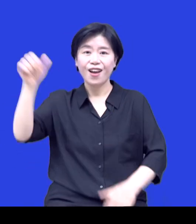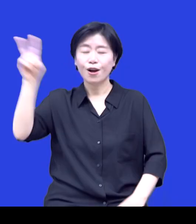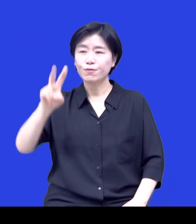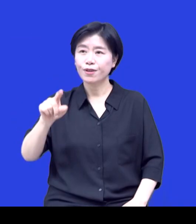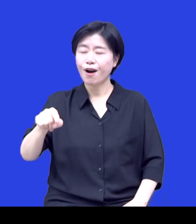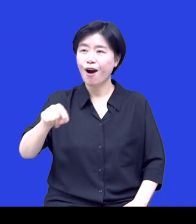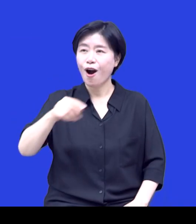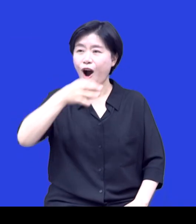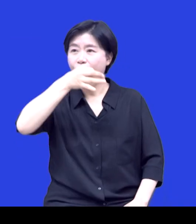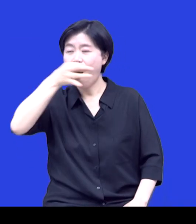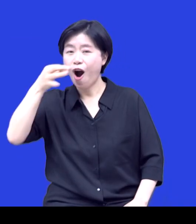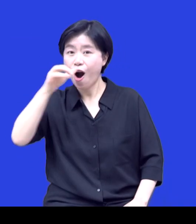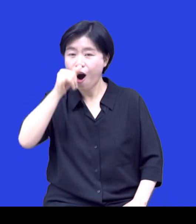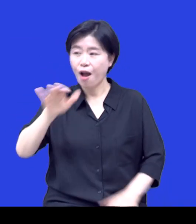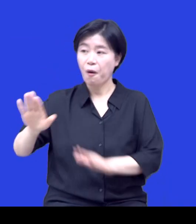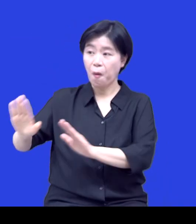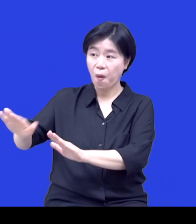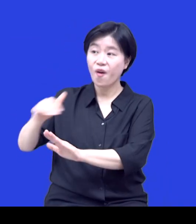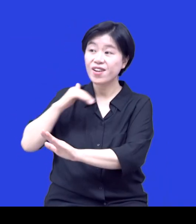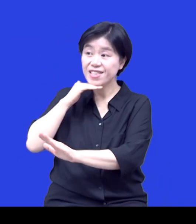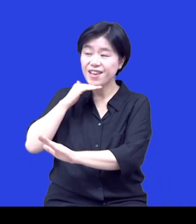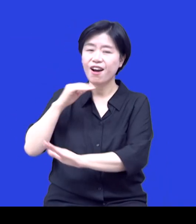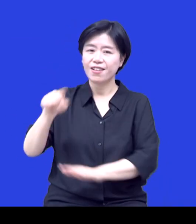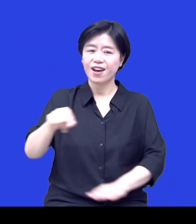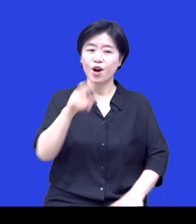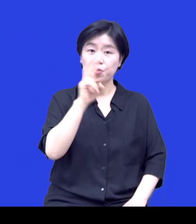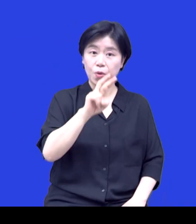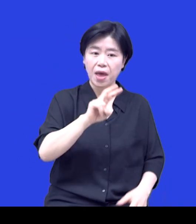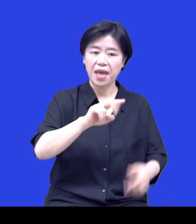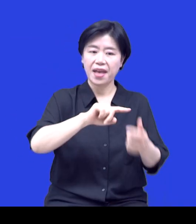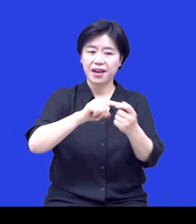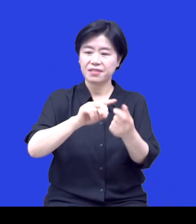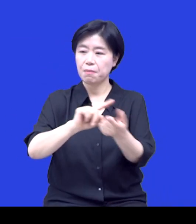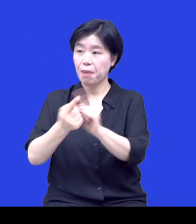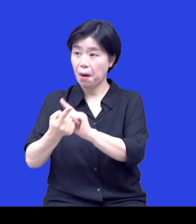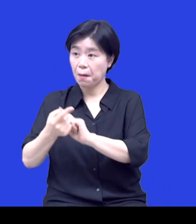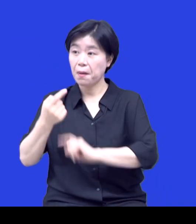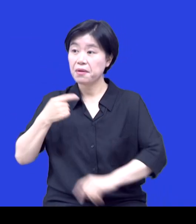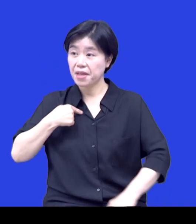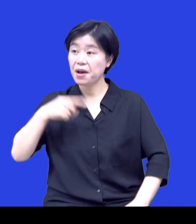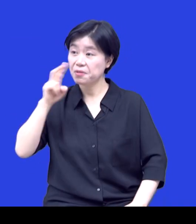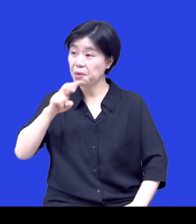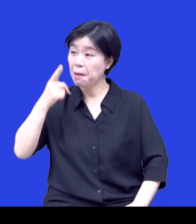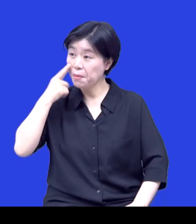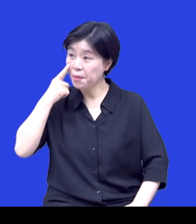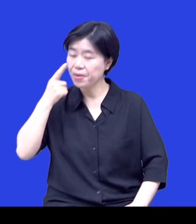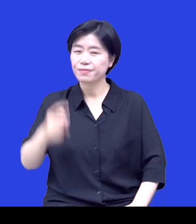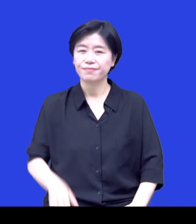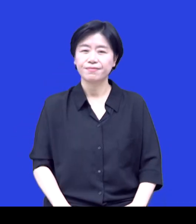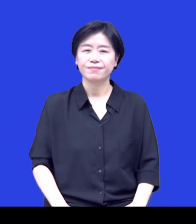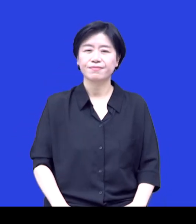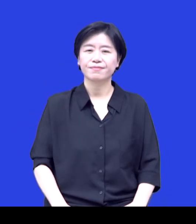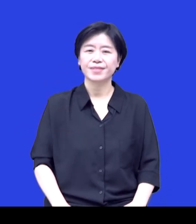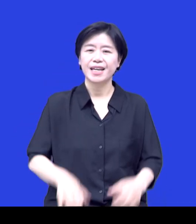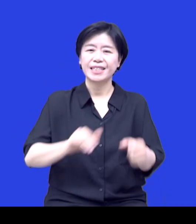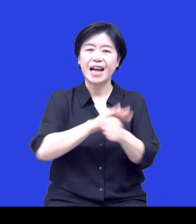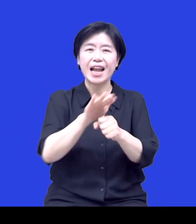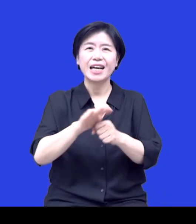젊은 부목사님들한테 야, 잠깐 있어봐봐. 내가 이 노래 개사해서 불러볼게. 그 태진아 집사님의 사랑은 아무나 하나가 딱 나와서